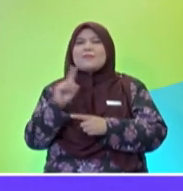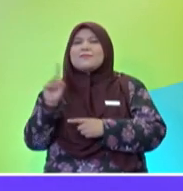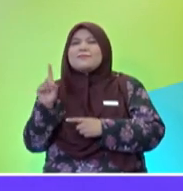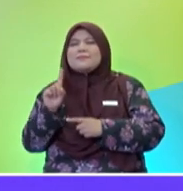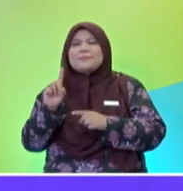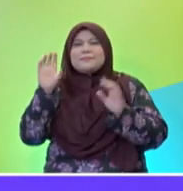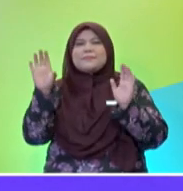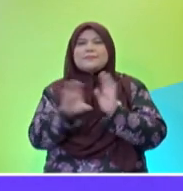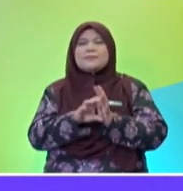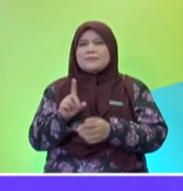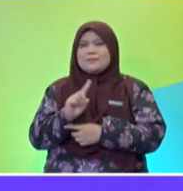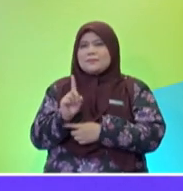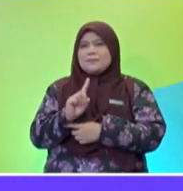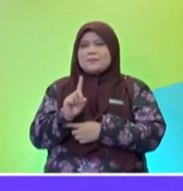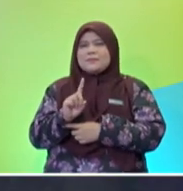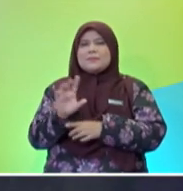anjing